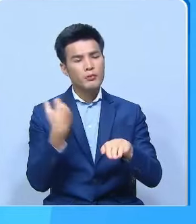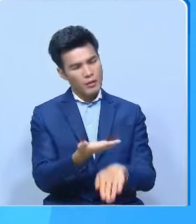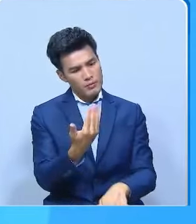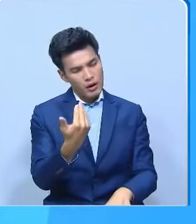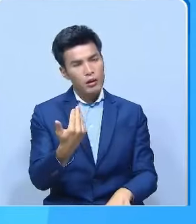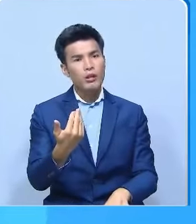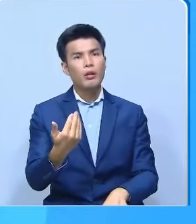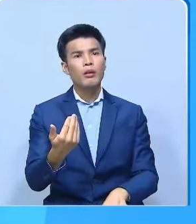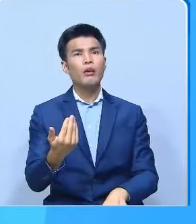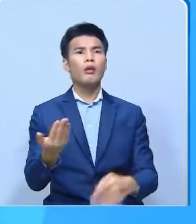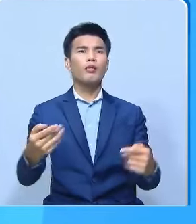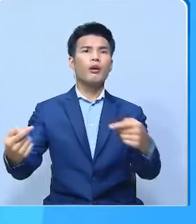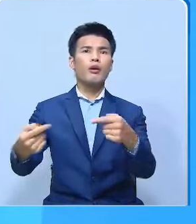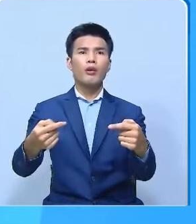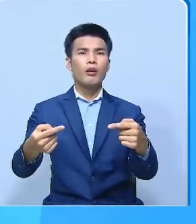าหาก็มี